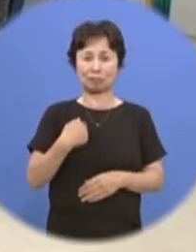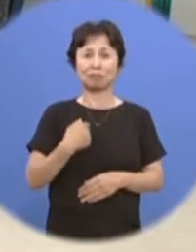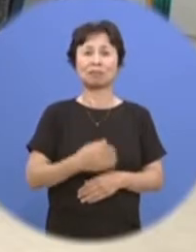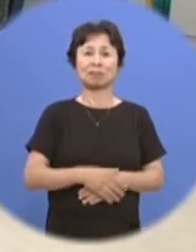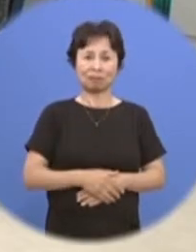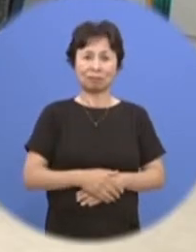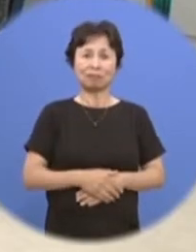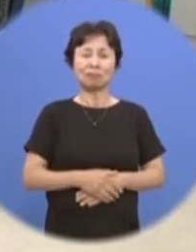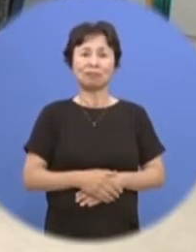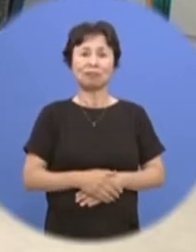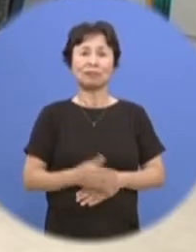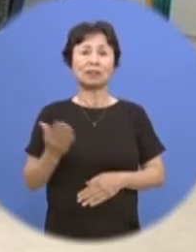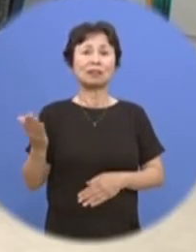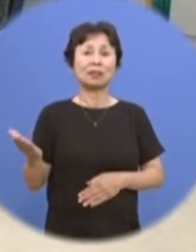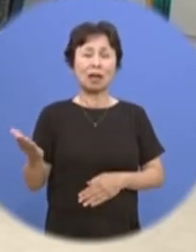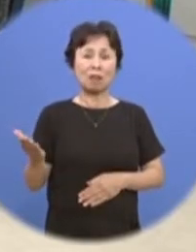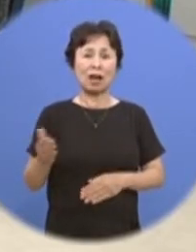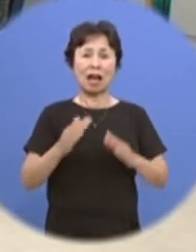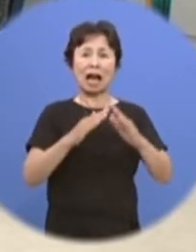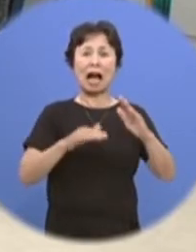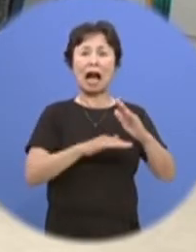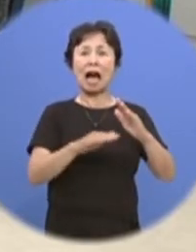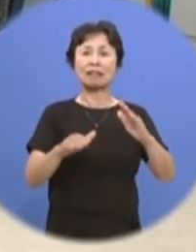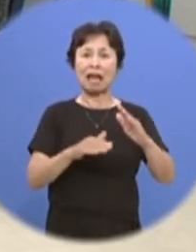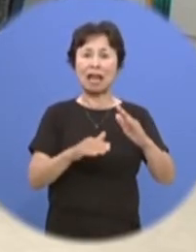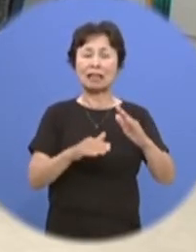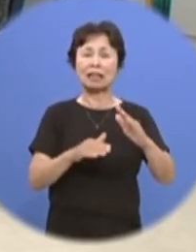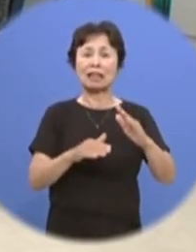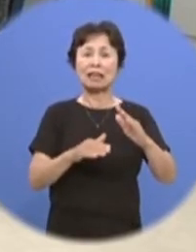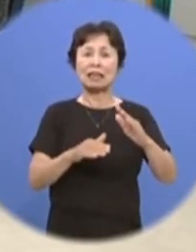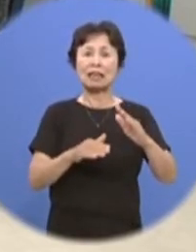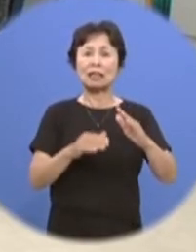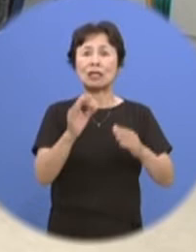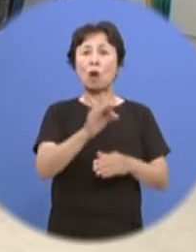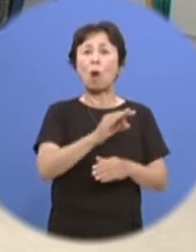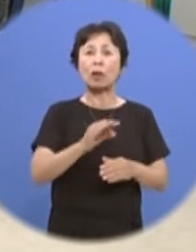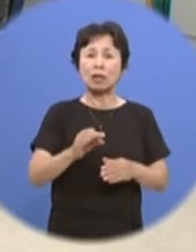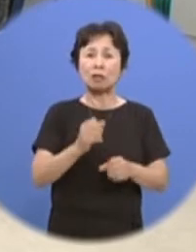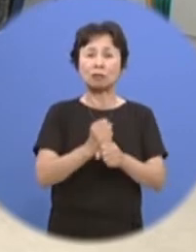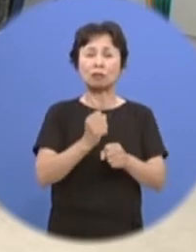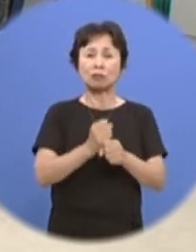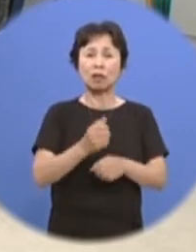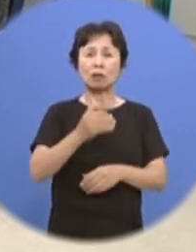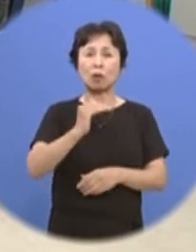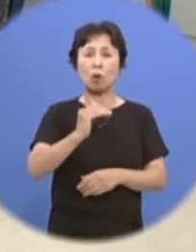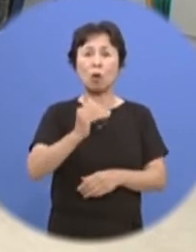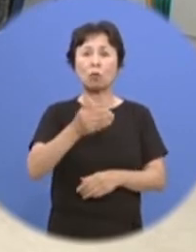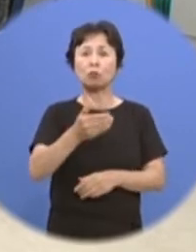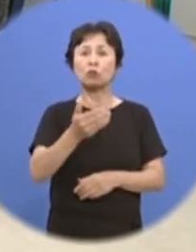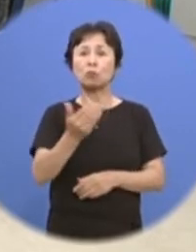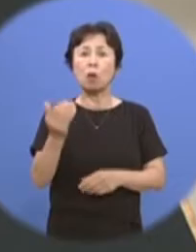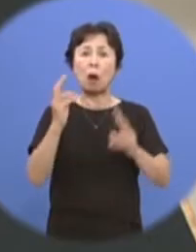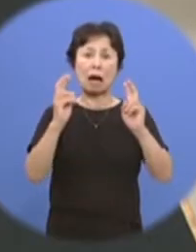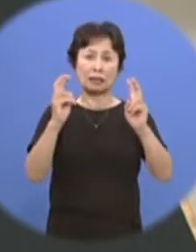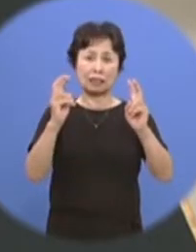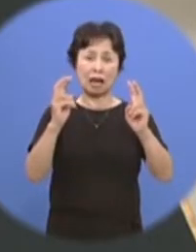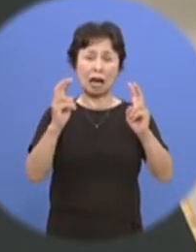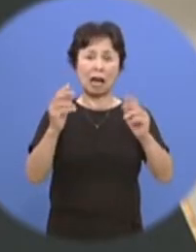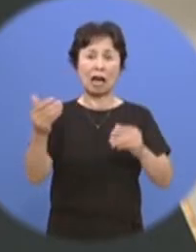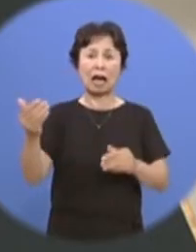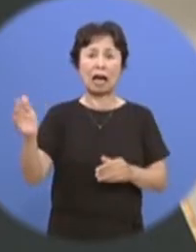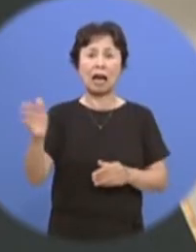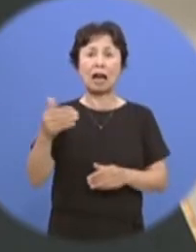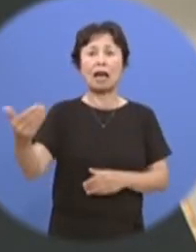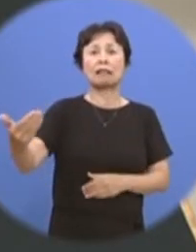こちらは家庭用品メーカーの小久保工業所さんの利用事例です。こうい